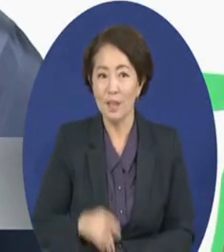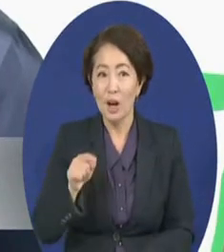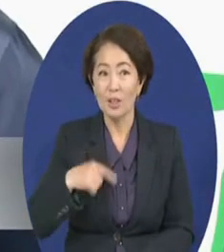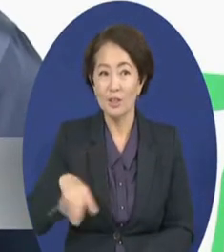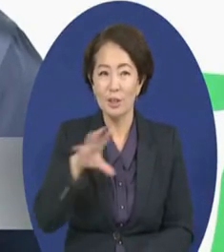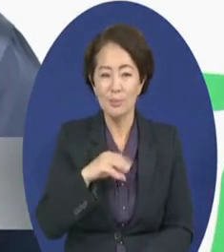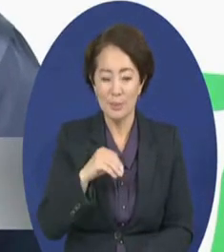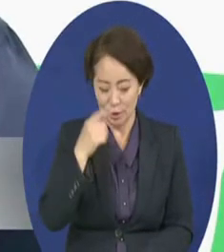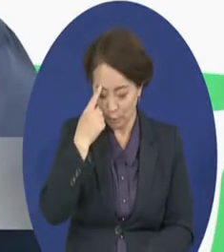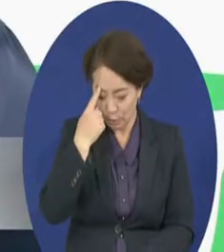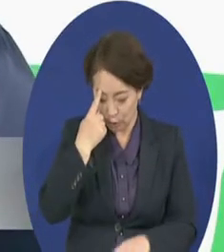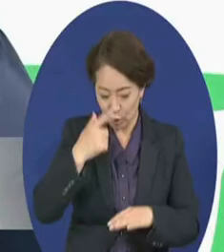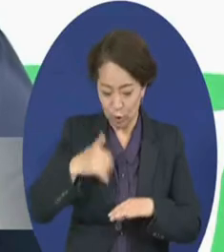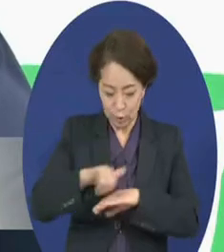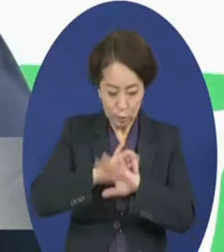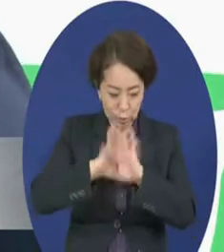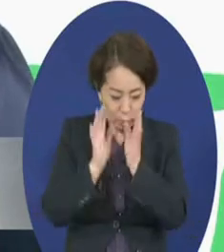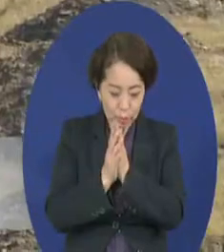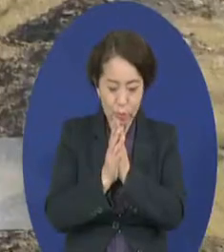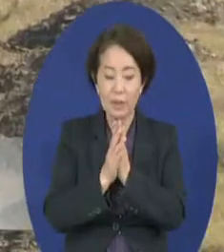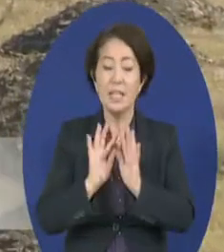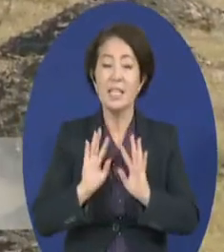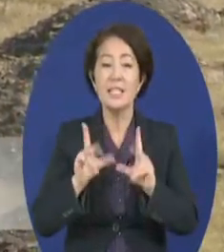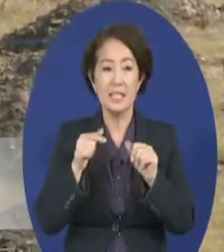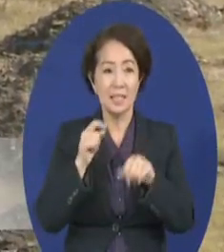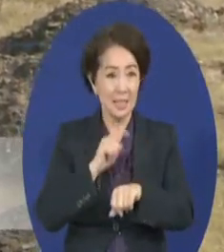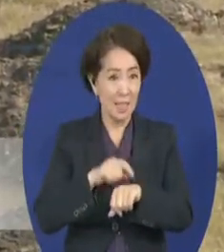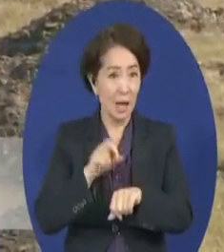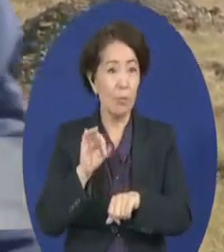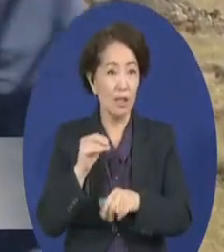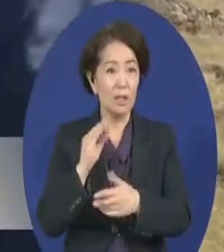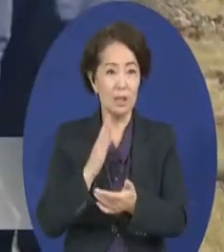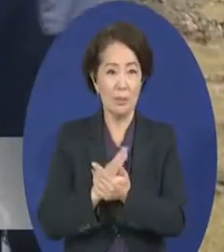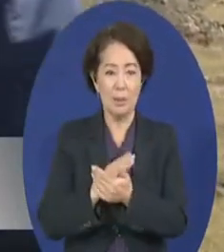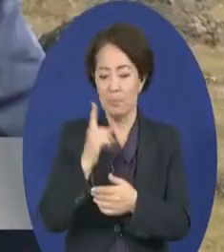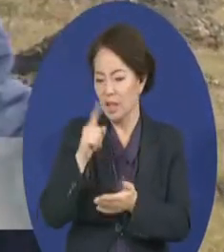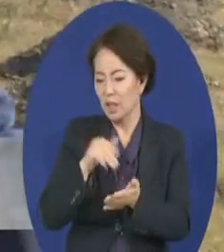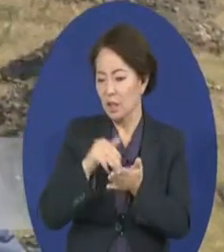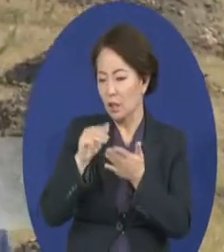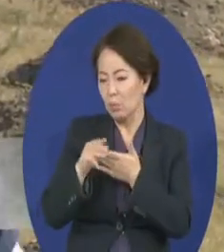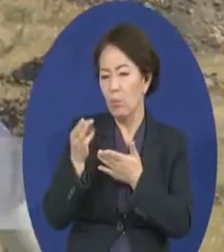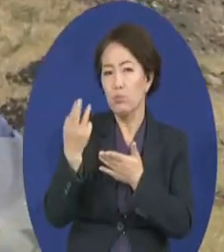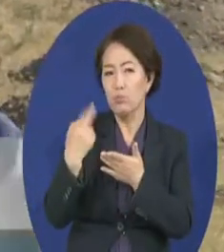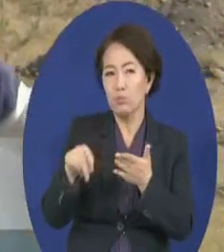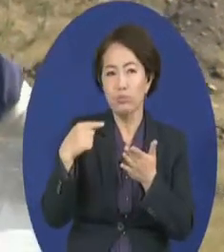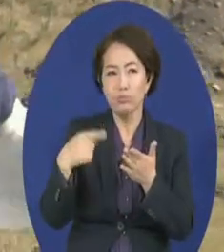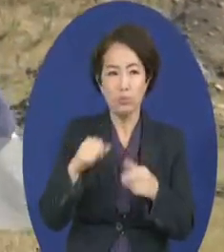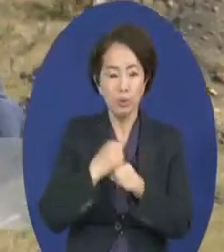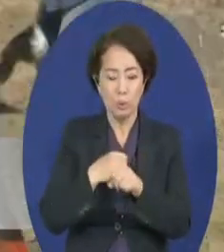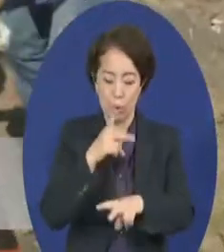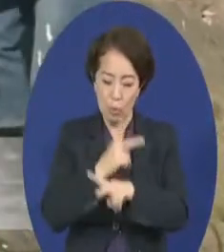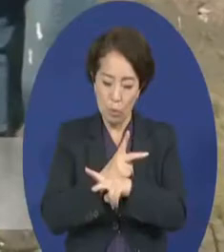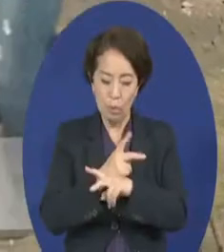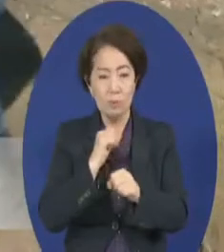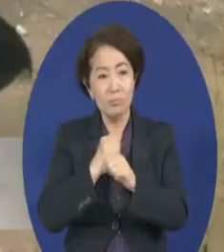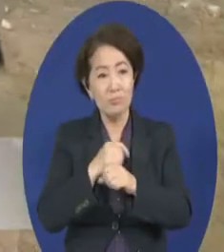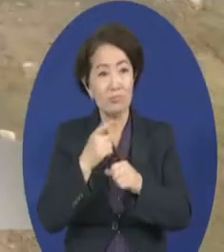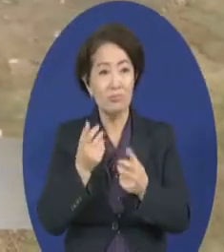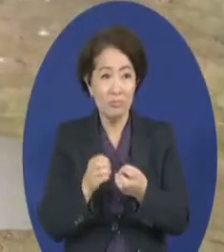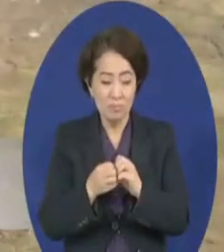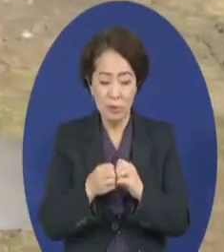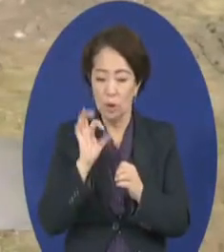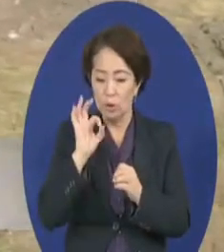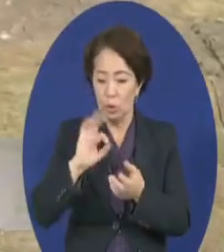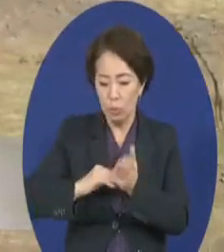бид нар бол нэг одоо энэ Монгол үндэстэн сэргийлт цаг болсон. Тэрбум мод үндэсний хөтөлбөрийн хүрээнд хууль хэрэгцээ орчныг боловсронгуулах, зөв